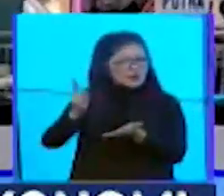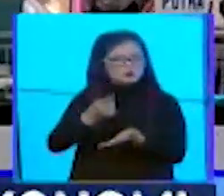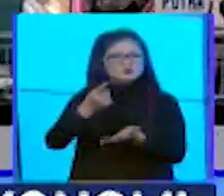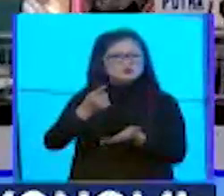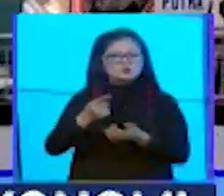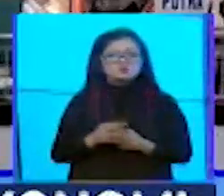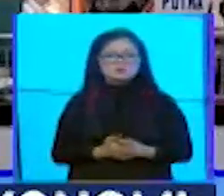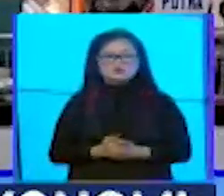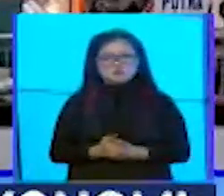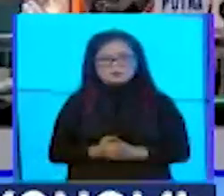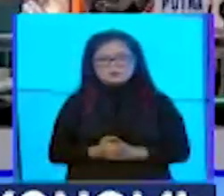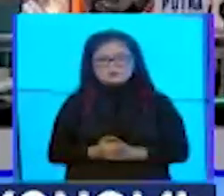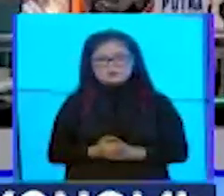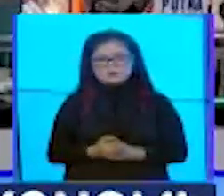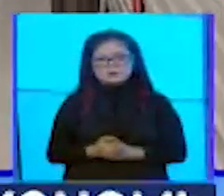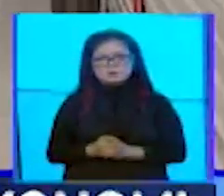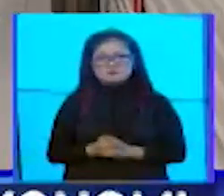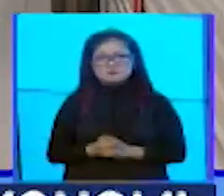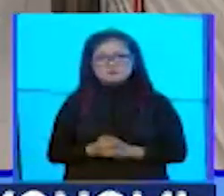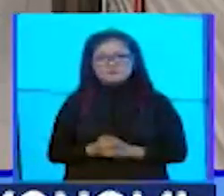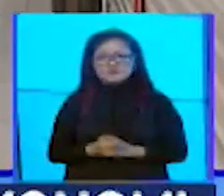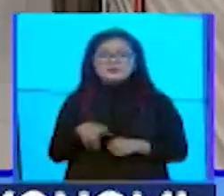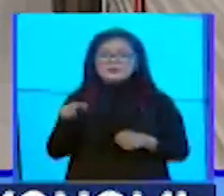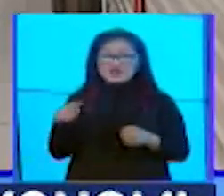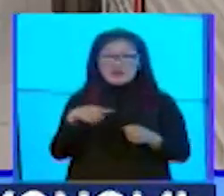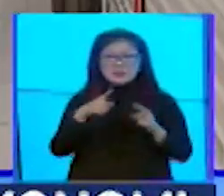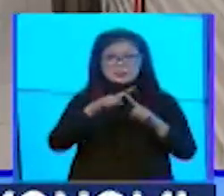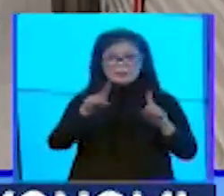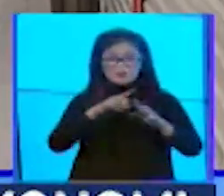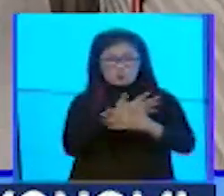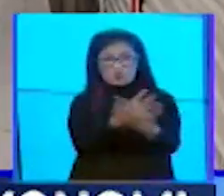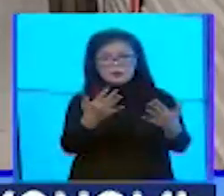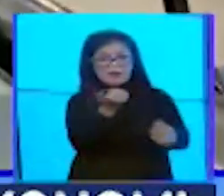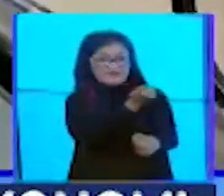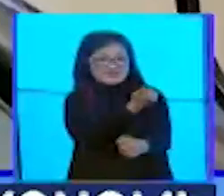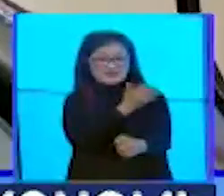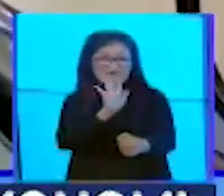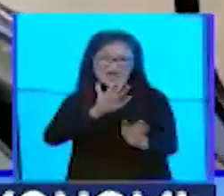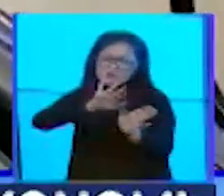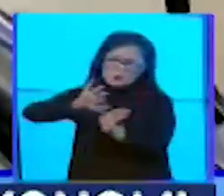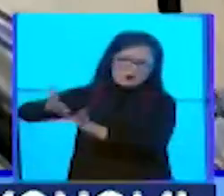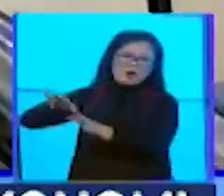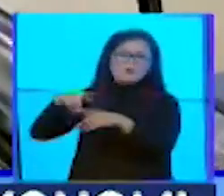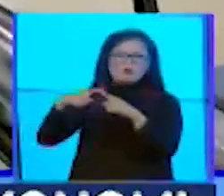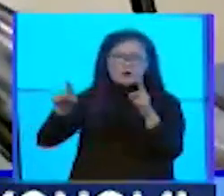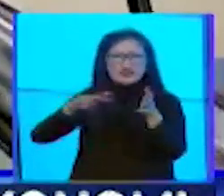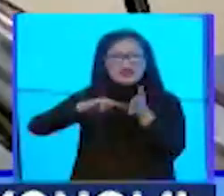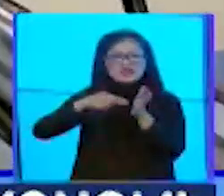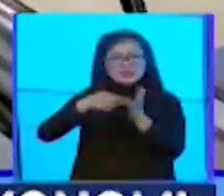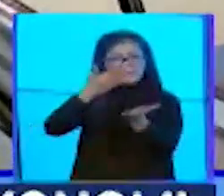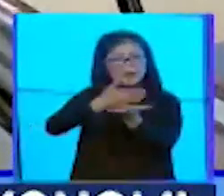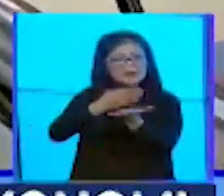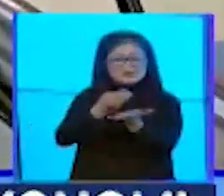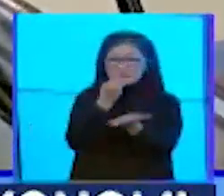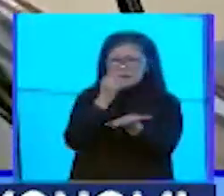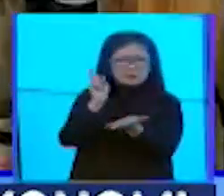pusat perbelanjaan itu sudah divaksinasi semua. Jadi ya, kondisinya sudah sehat semua. Jadi seharusnya kondisi pusat perbelanjaan sekarang sudah